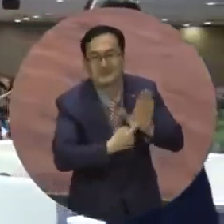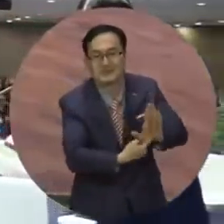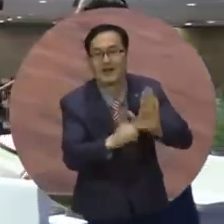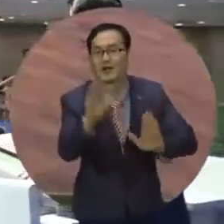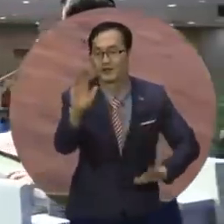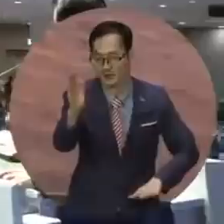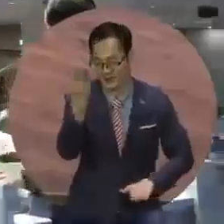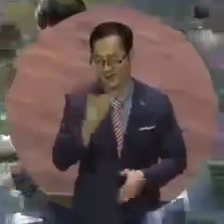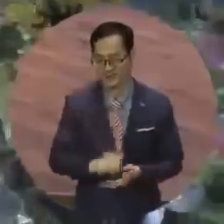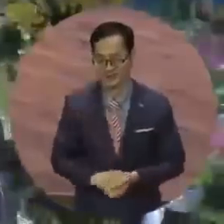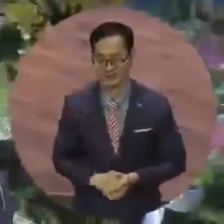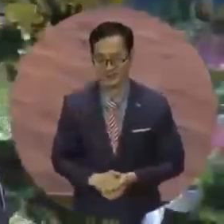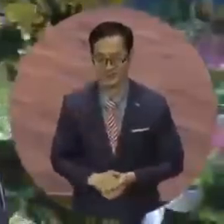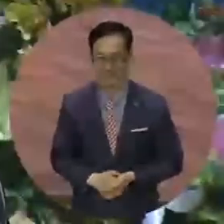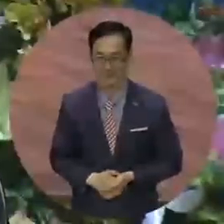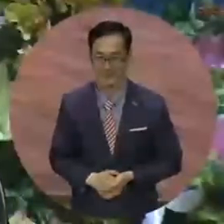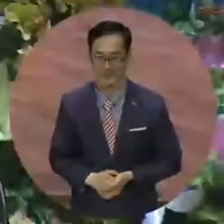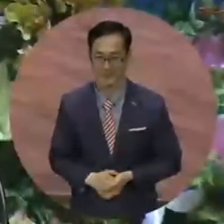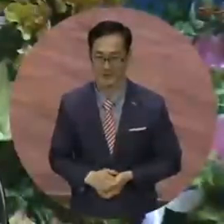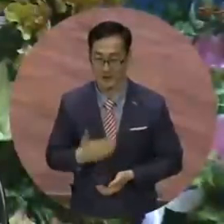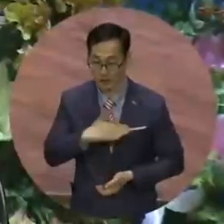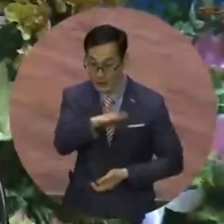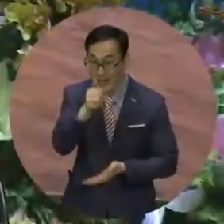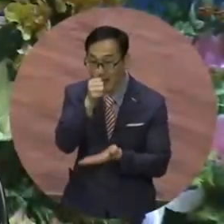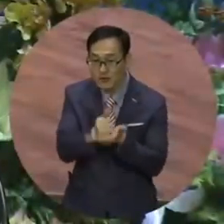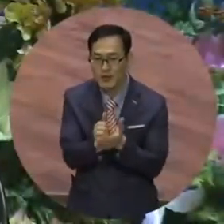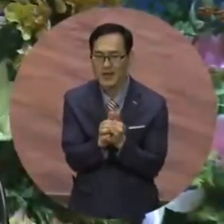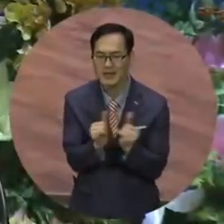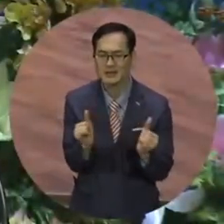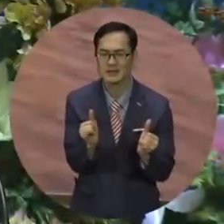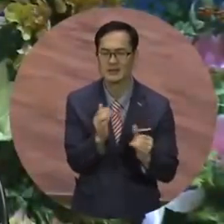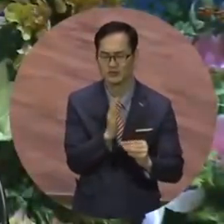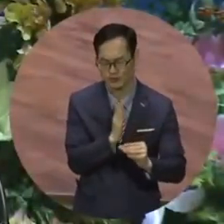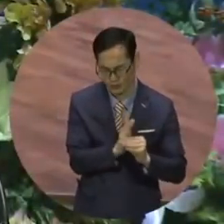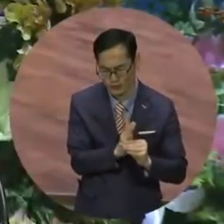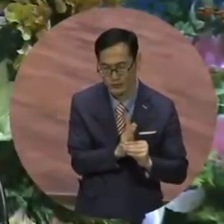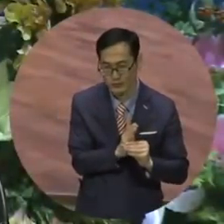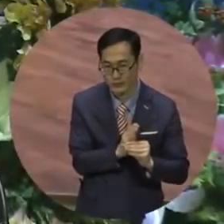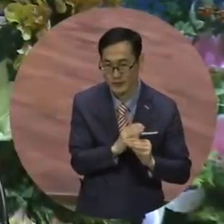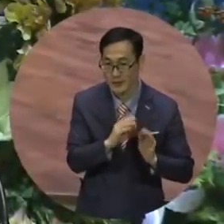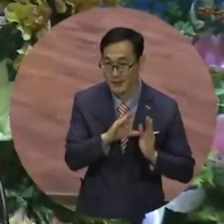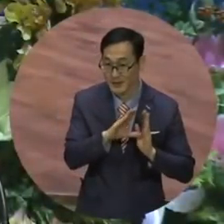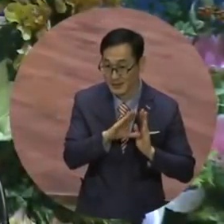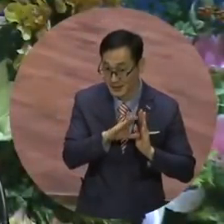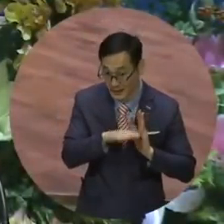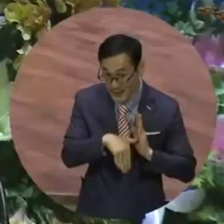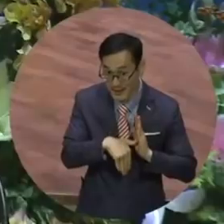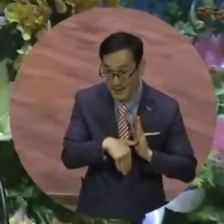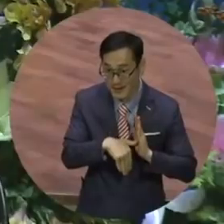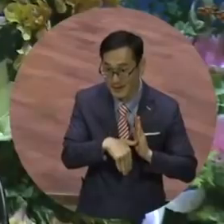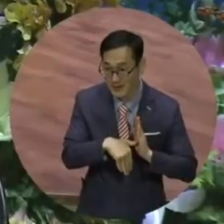자, 우리가 아직 죄인되었을 때에, 죄인으로 있을 때에,